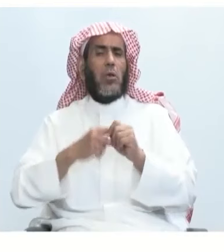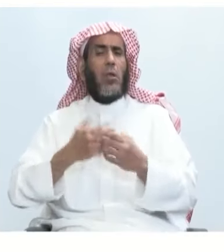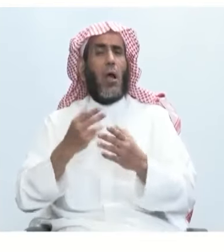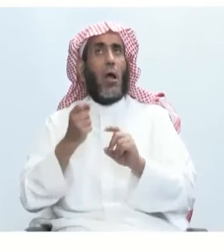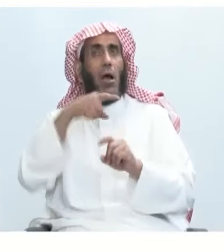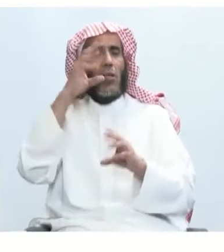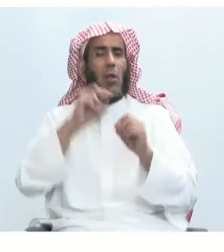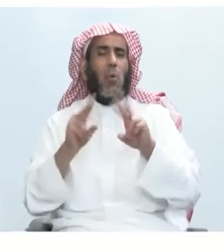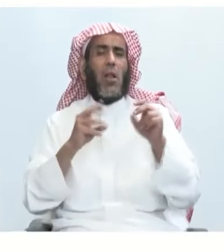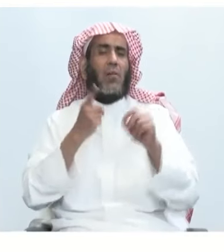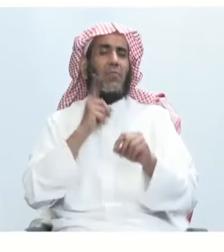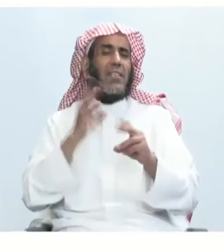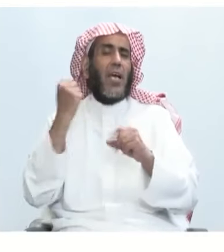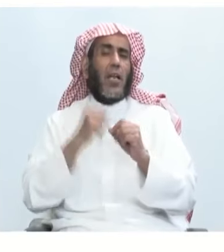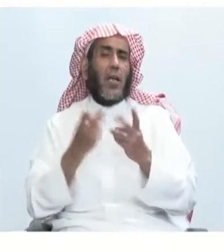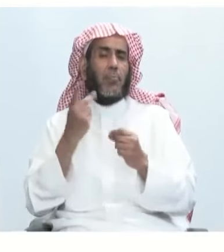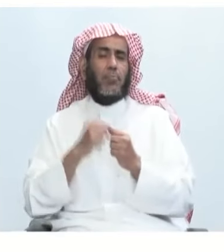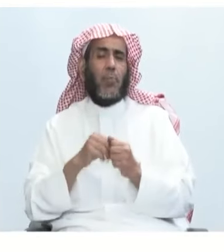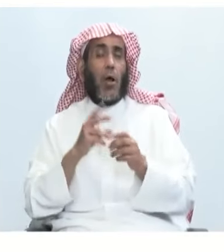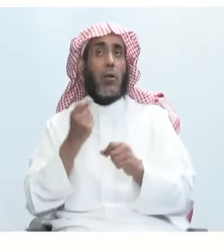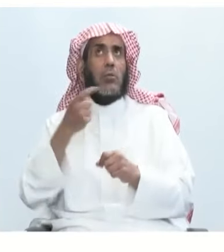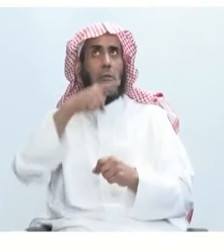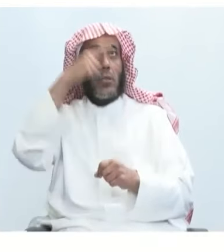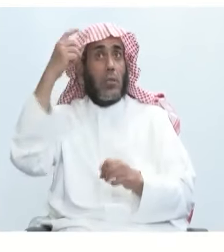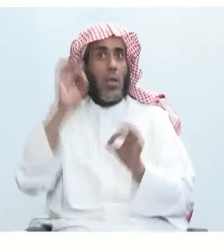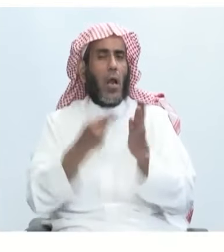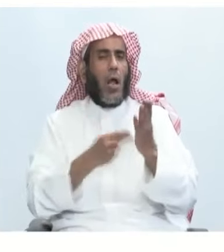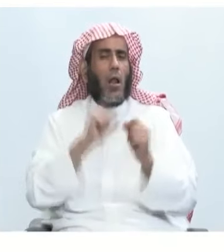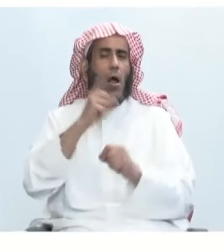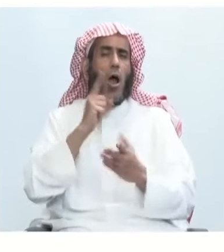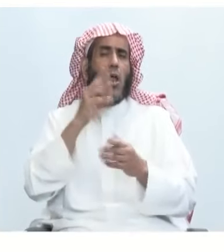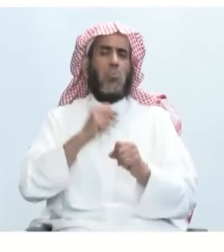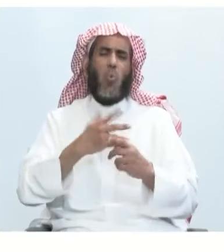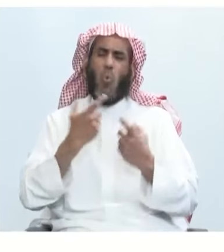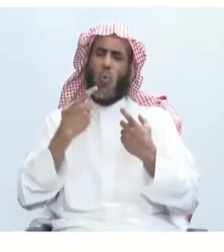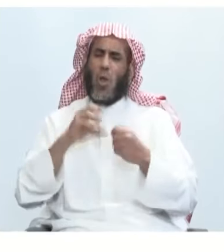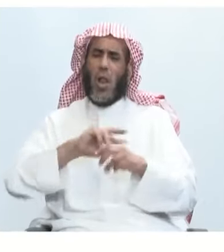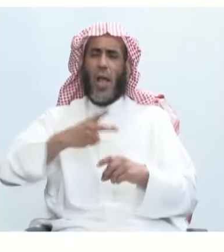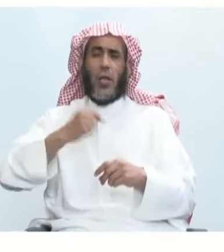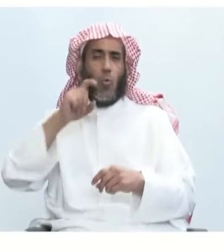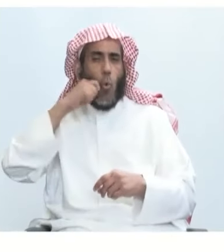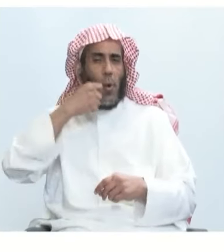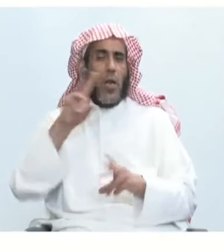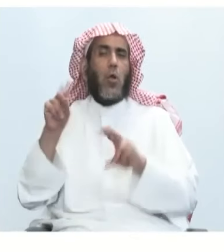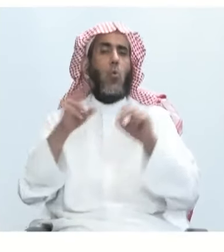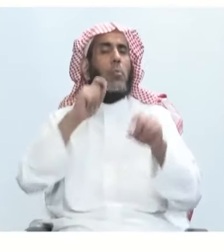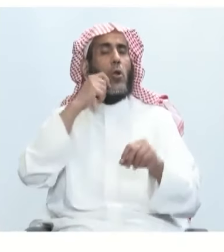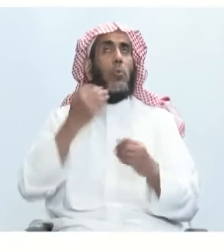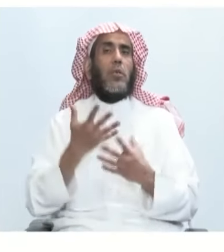ممثله في التاريخ على ما قدرها قدرها الله تؤكد لك تاكيدا انه يستحيل على غير عمر ان يكون